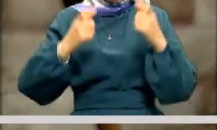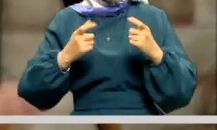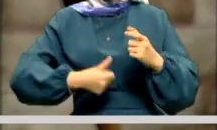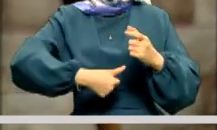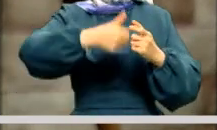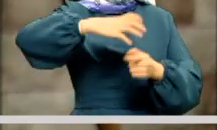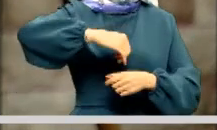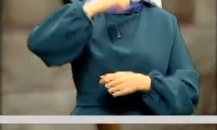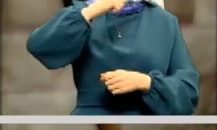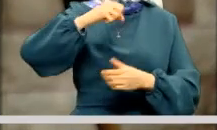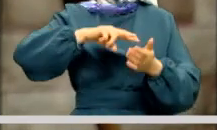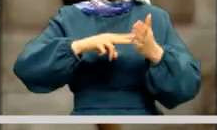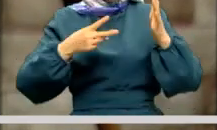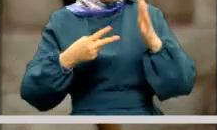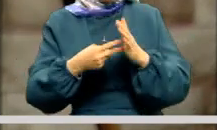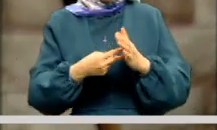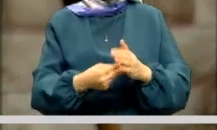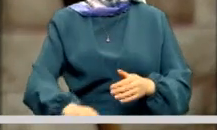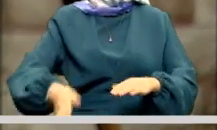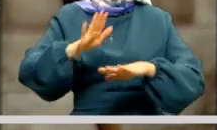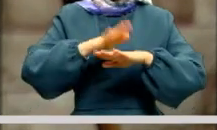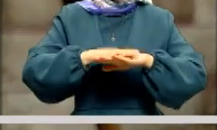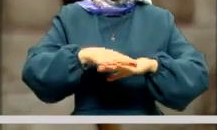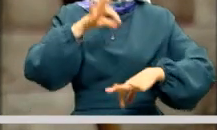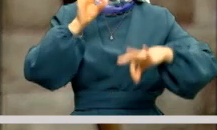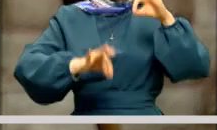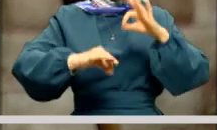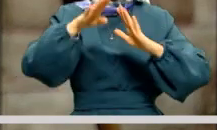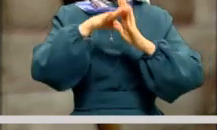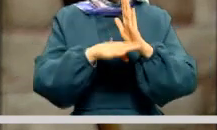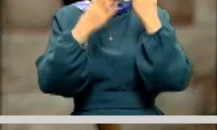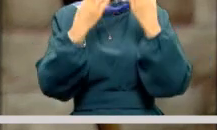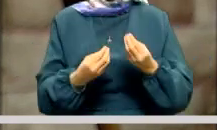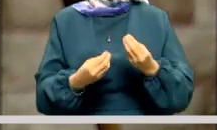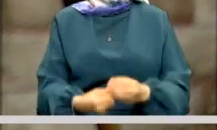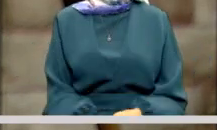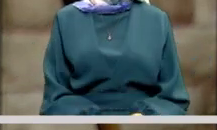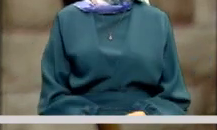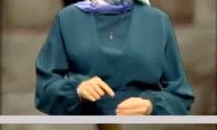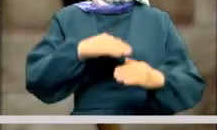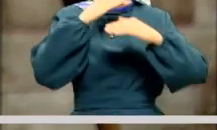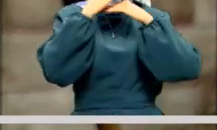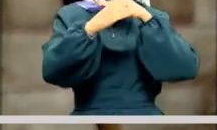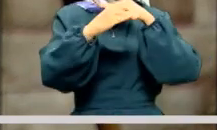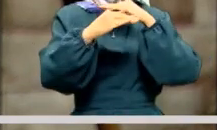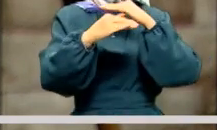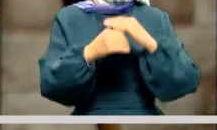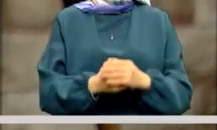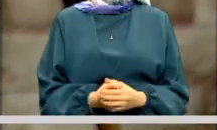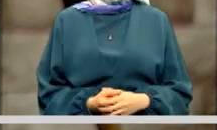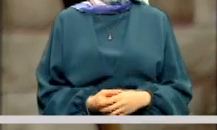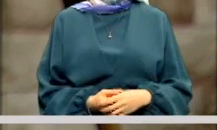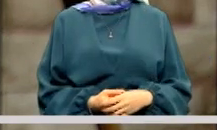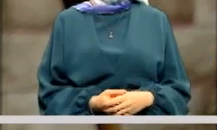anlarımız merkezinden yönetilen Efendim kurgulanan planlar programlar Dolayısıyla Hakikaten bu noktada toplumumuzun Hani